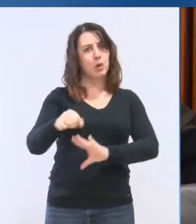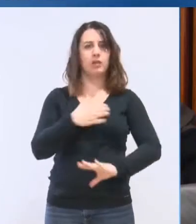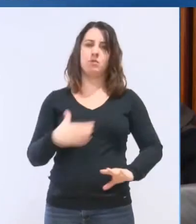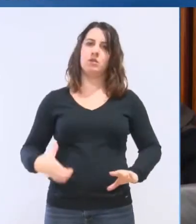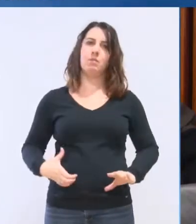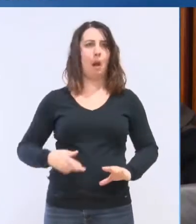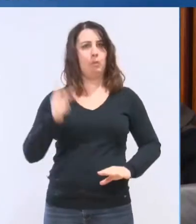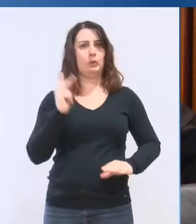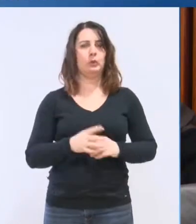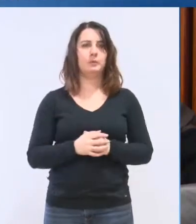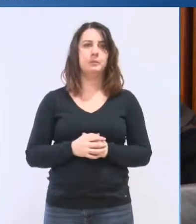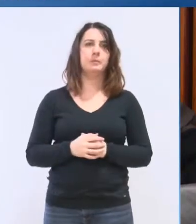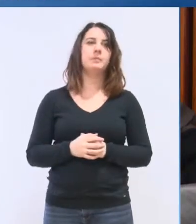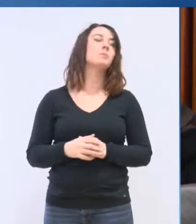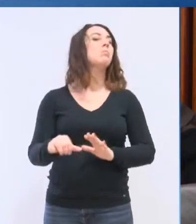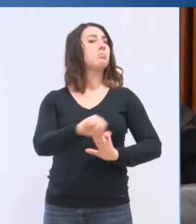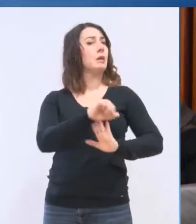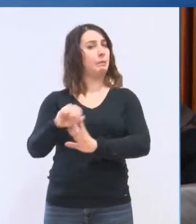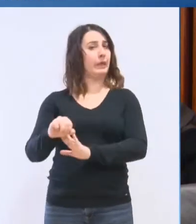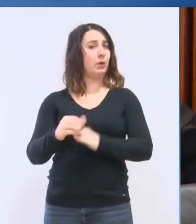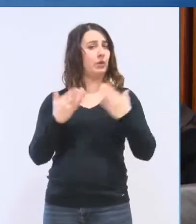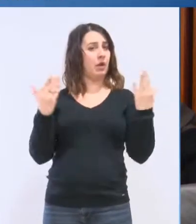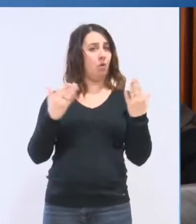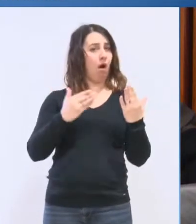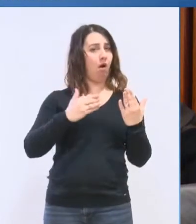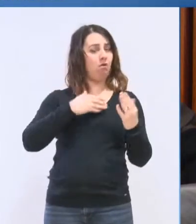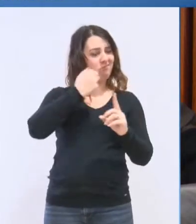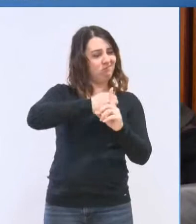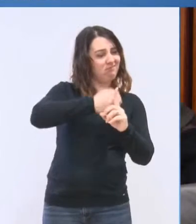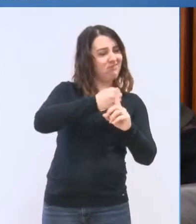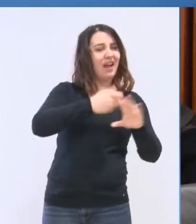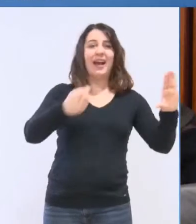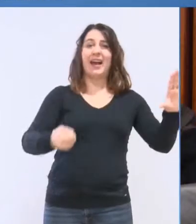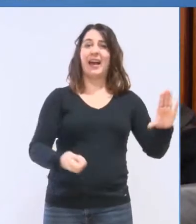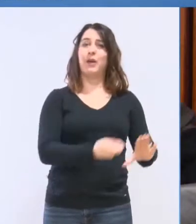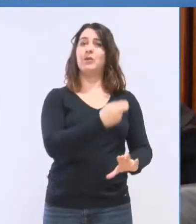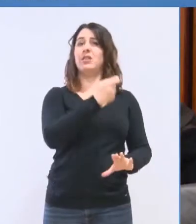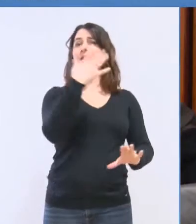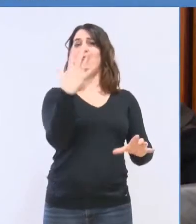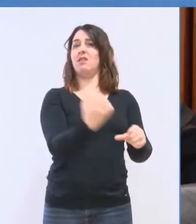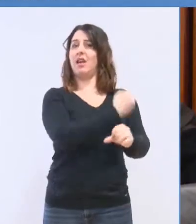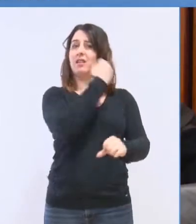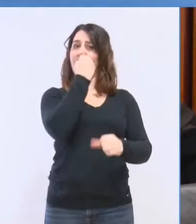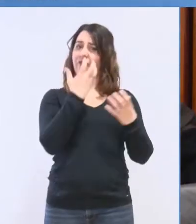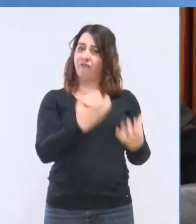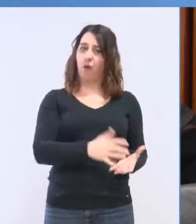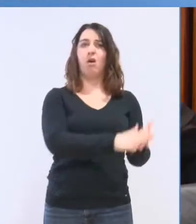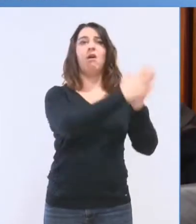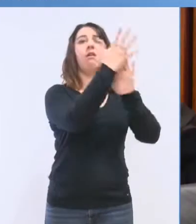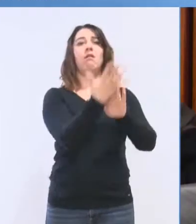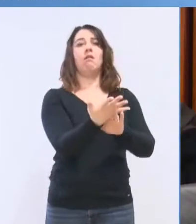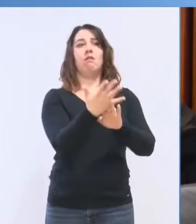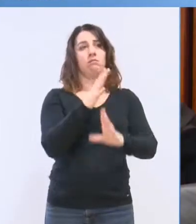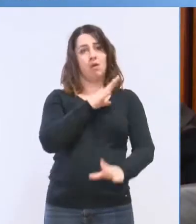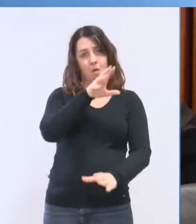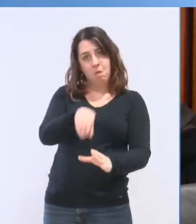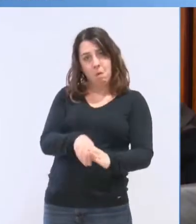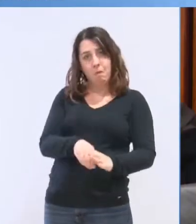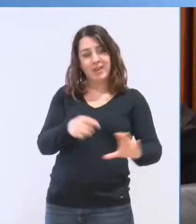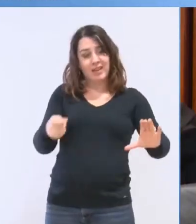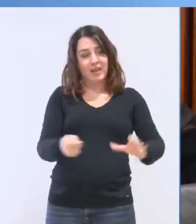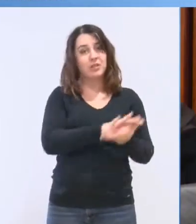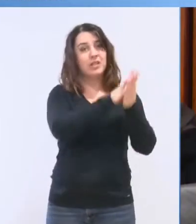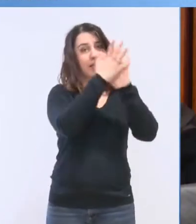municipales. Dans nos priorités pour lutter pour la réussite éducative, mais aussi pour la réussite